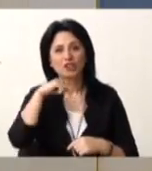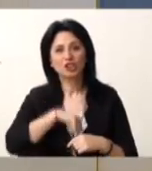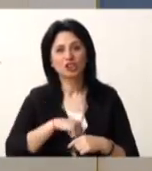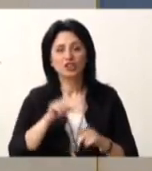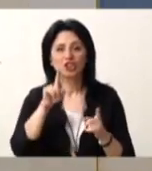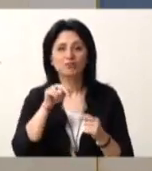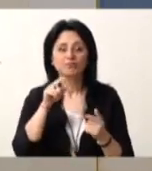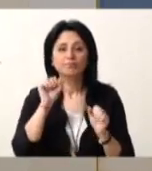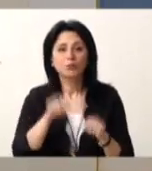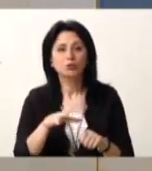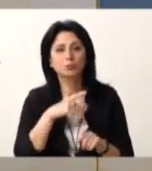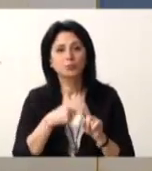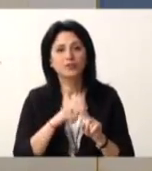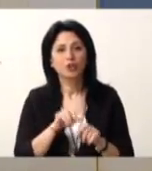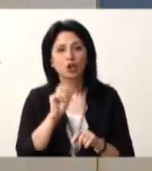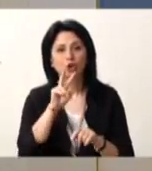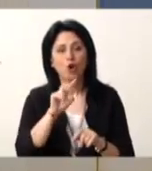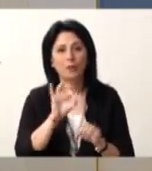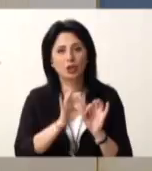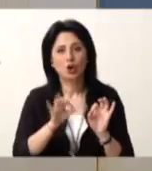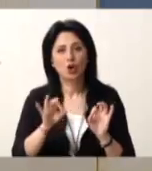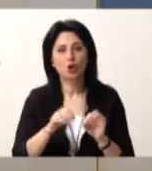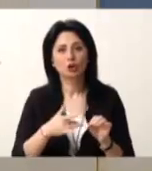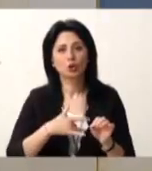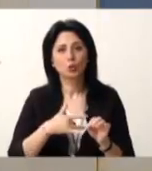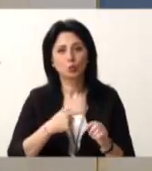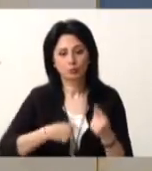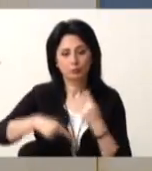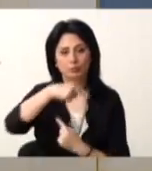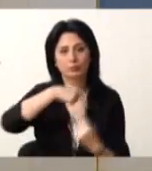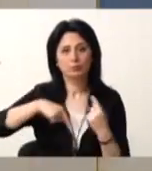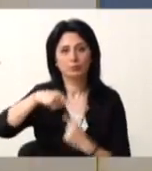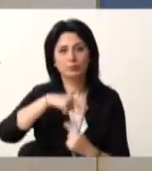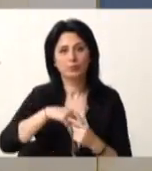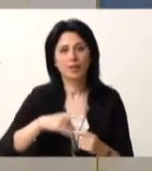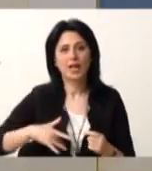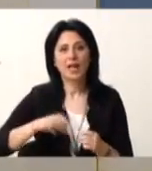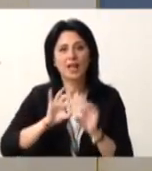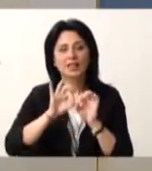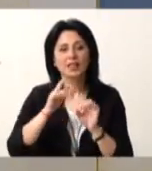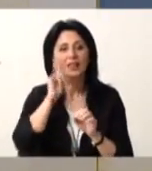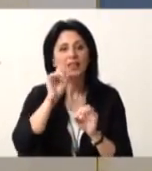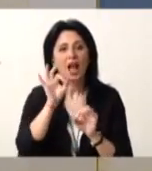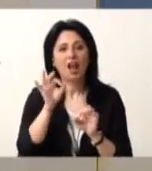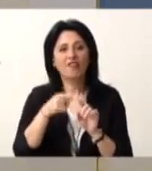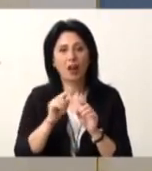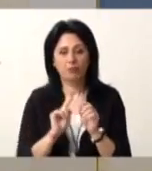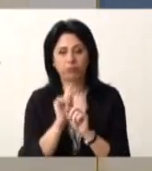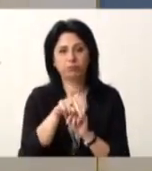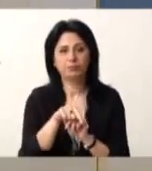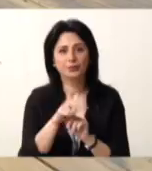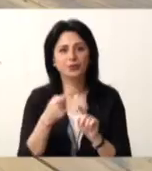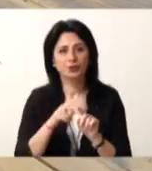ან შესაძლებელია იყოს ეს 12 გოჯადან კუჭი უკუნა გადით ასევე შემოსული ნაღვლოვანი შიგთავსის ამოსვლა. აი დავით გვაჩვენებს